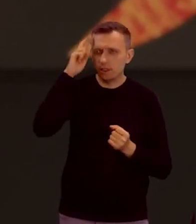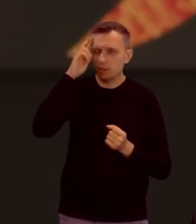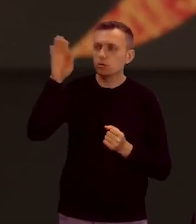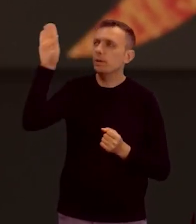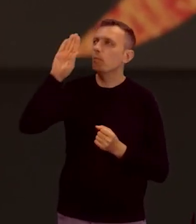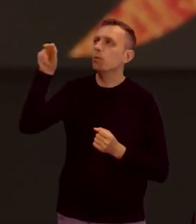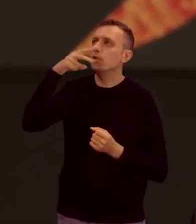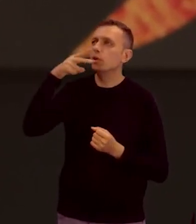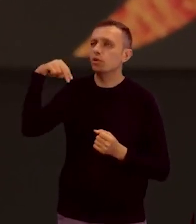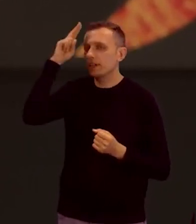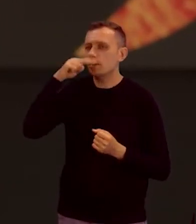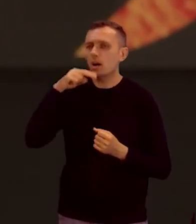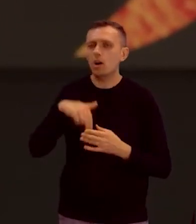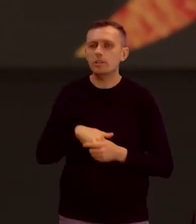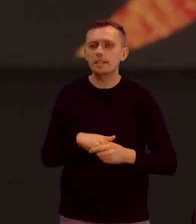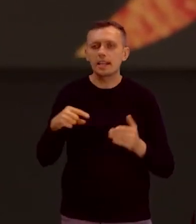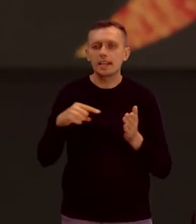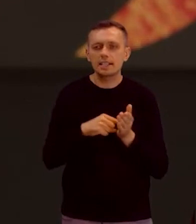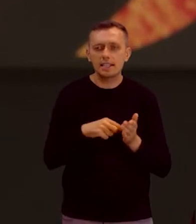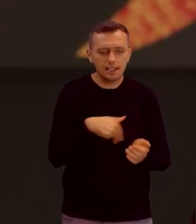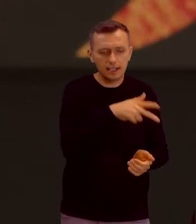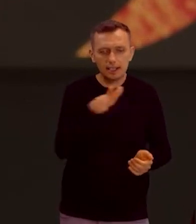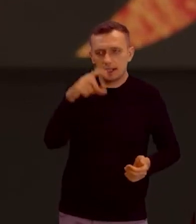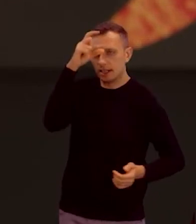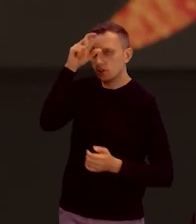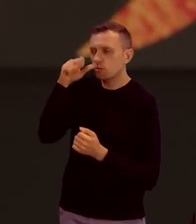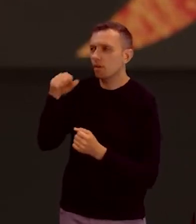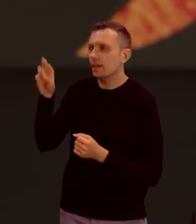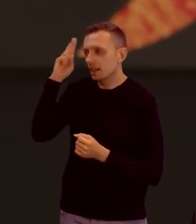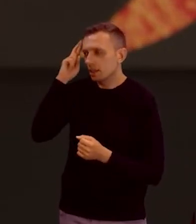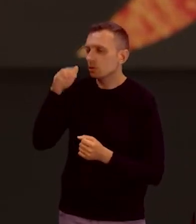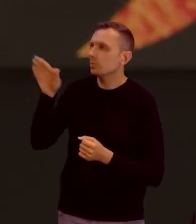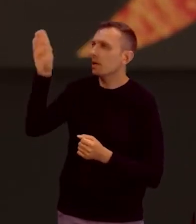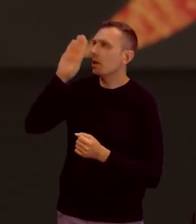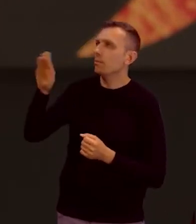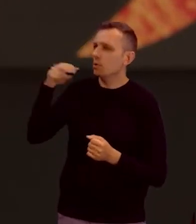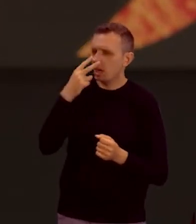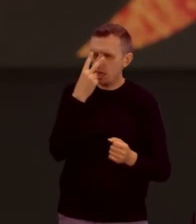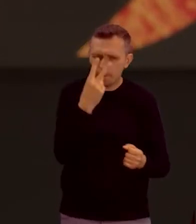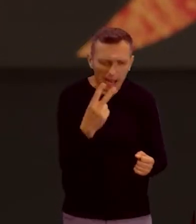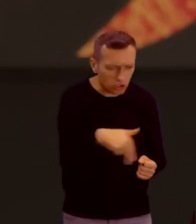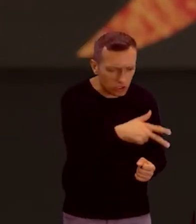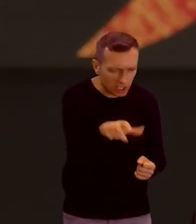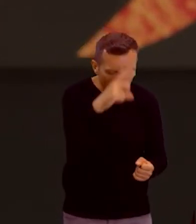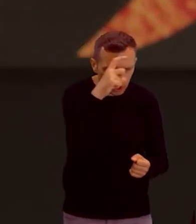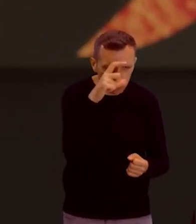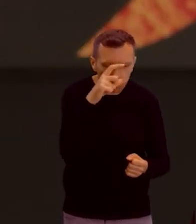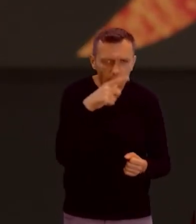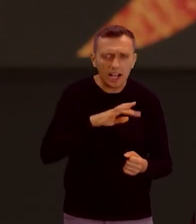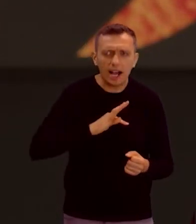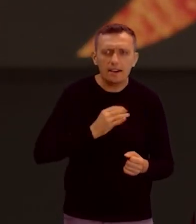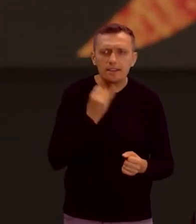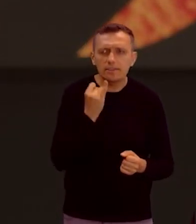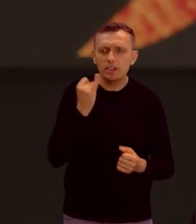Jego spojrzenie na człowieka jako na Jego dziecko, mógł osiągnąć ten potencjał, który